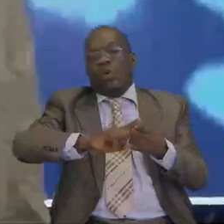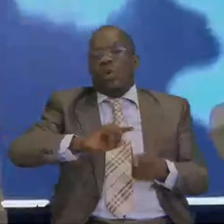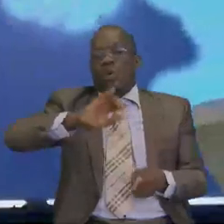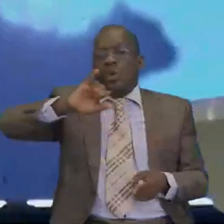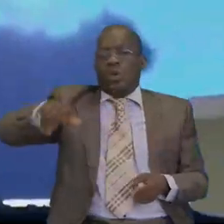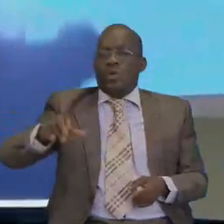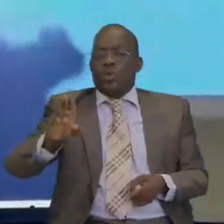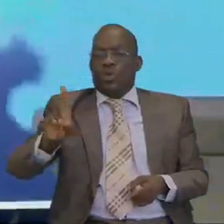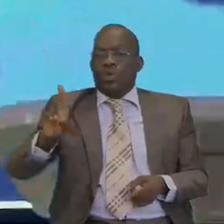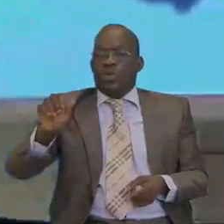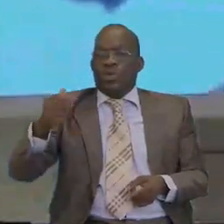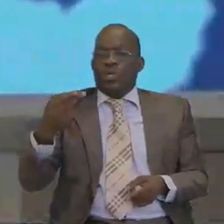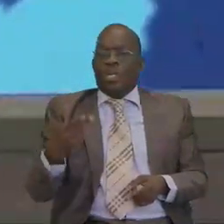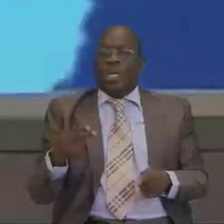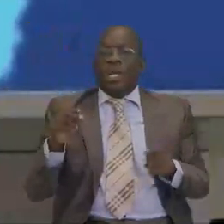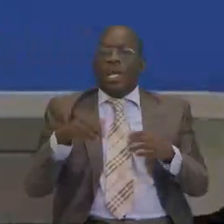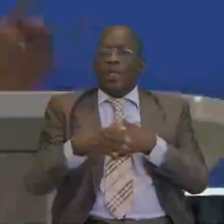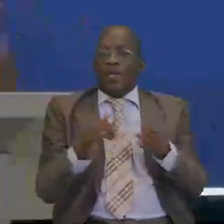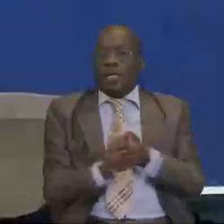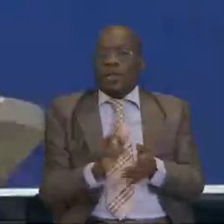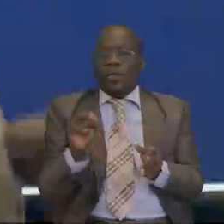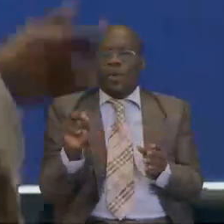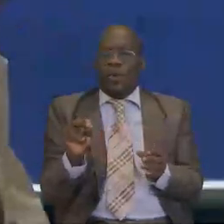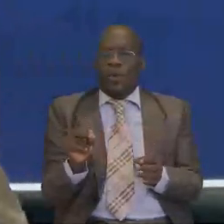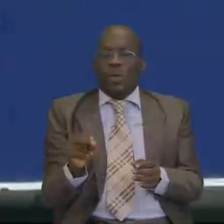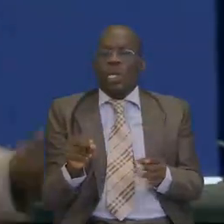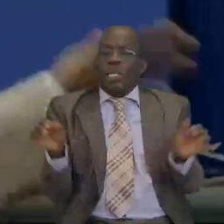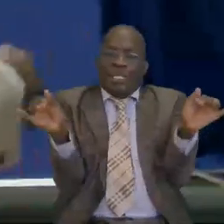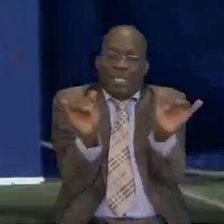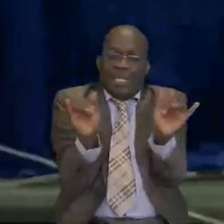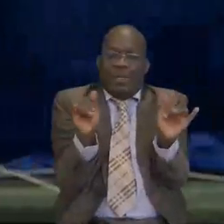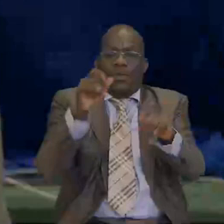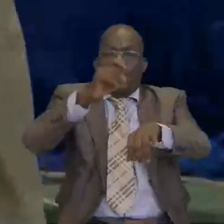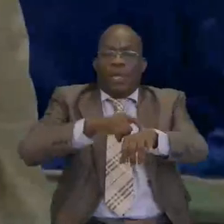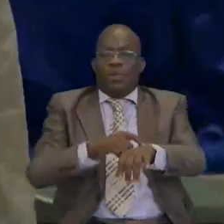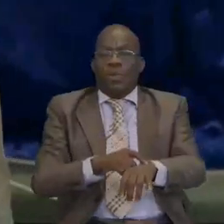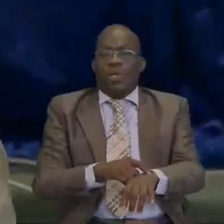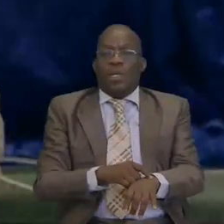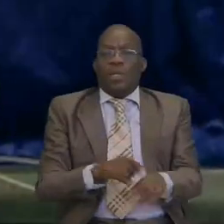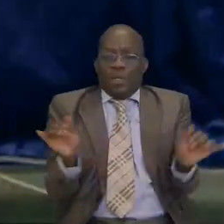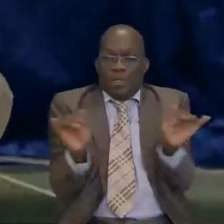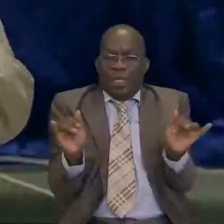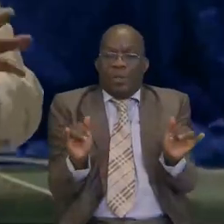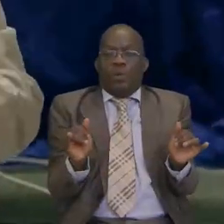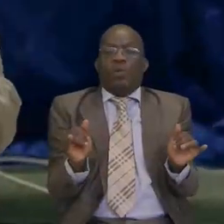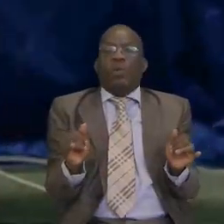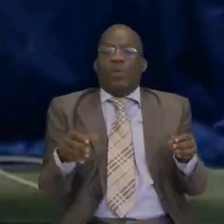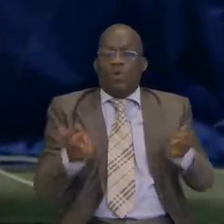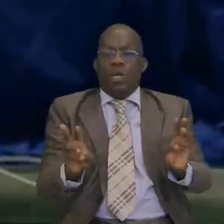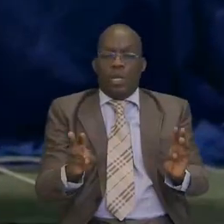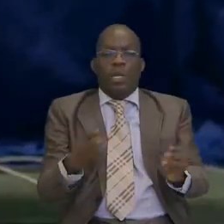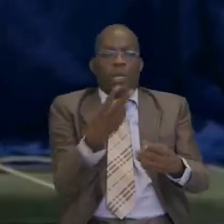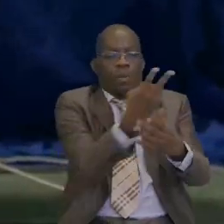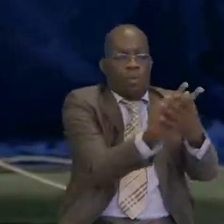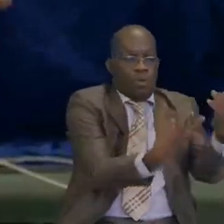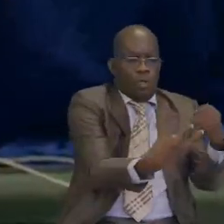la Judée. Il dit non, au même moment, de façon simultanée, à la fois